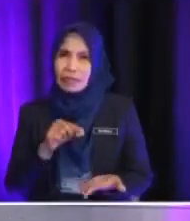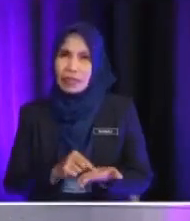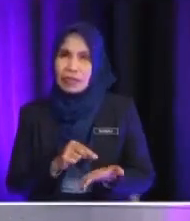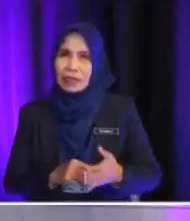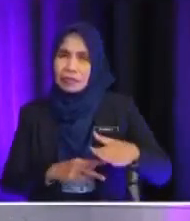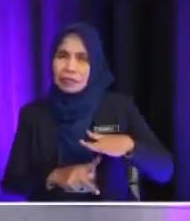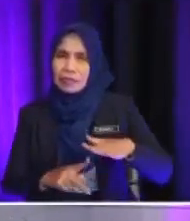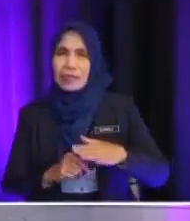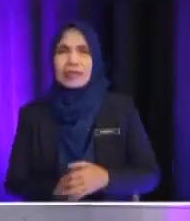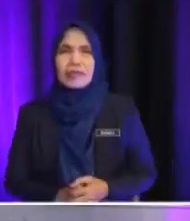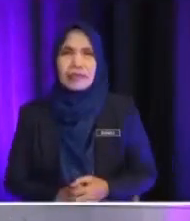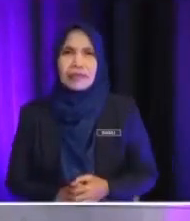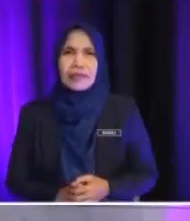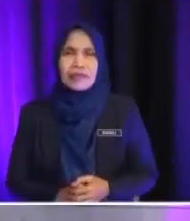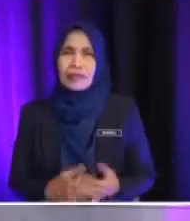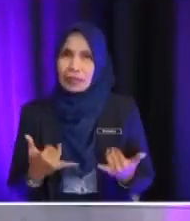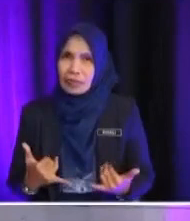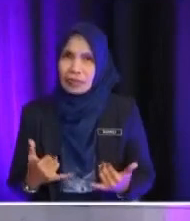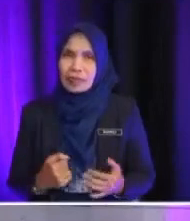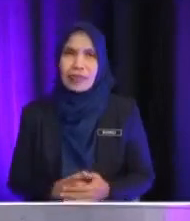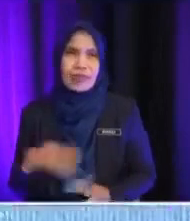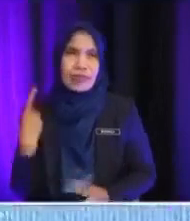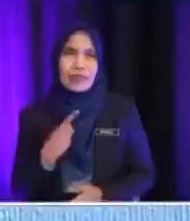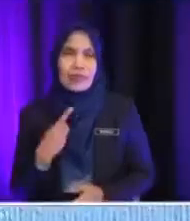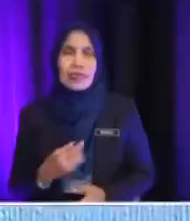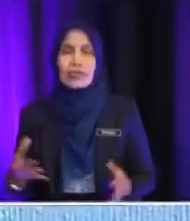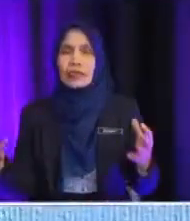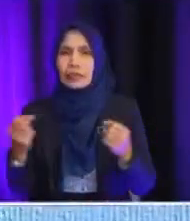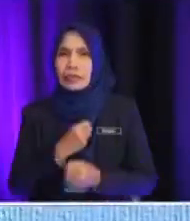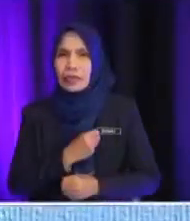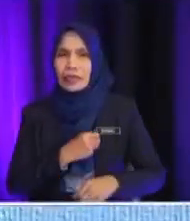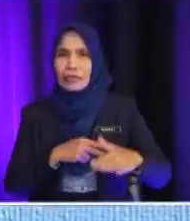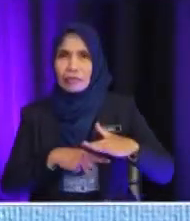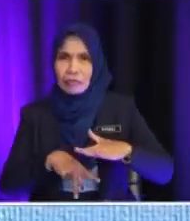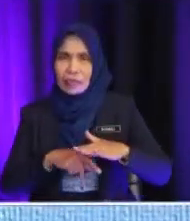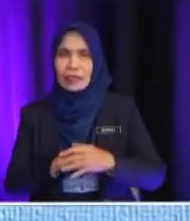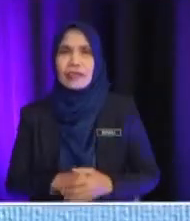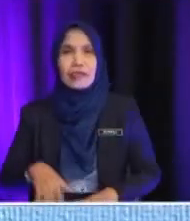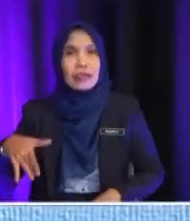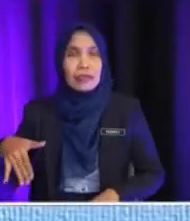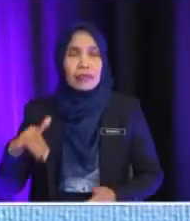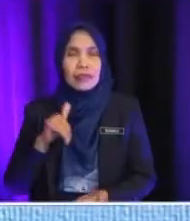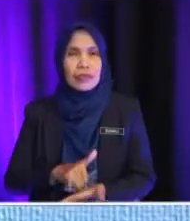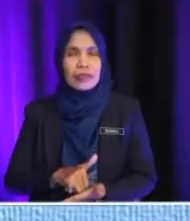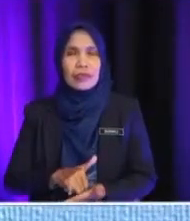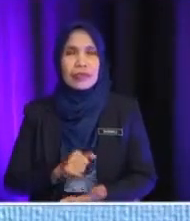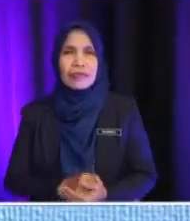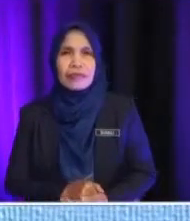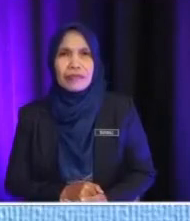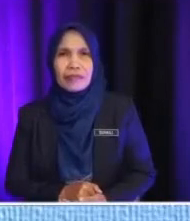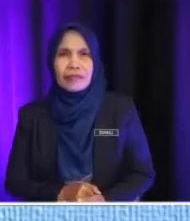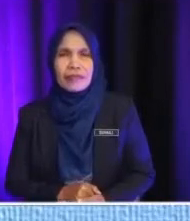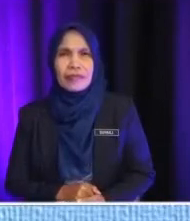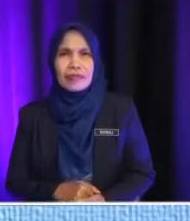masa perapan. Okey, sekarang kita nak panggang ayam ni. Okey, sebelum tu, sebelum kita panggang, kita